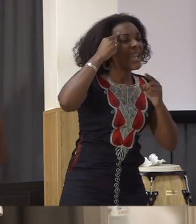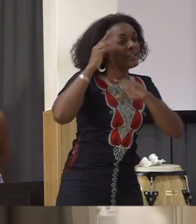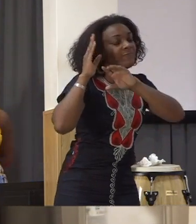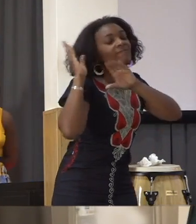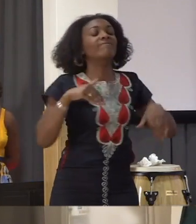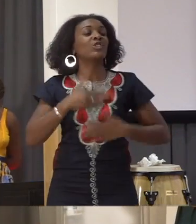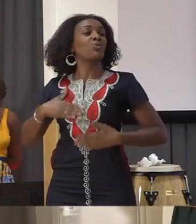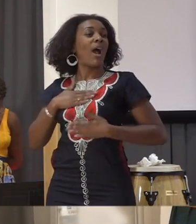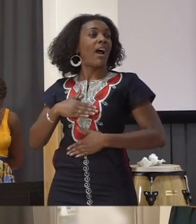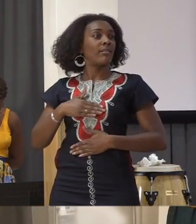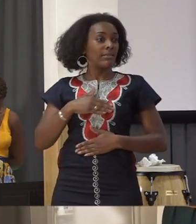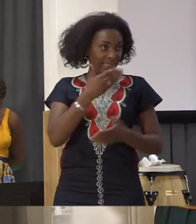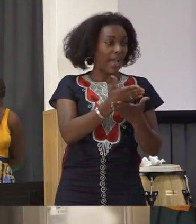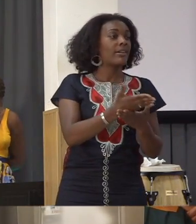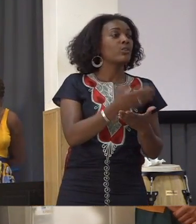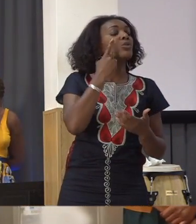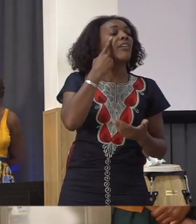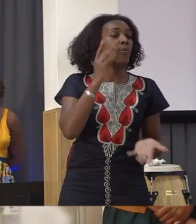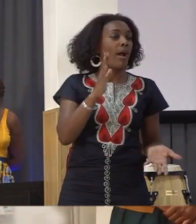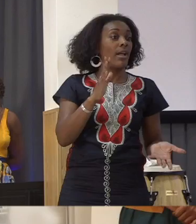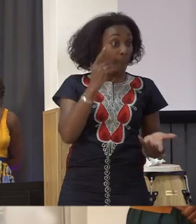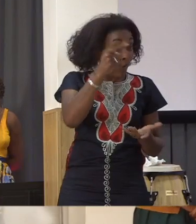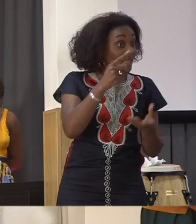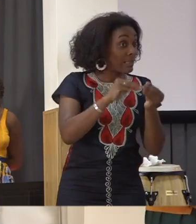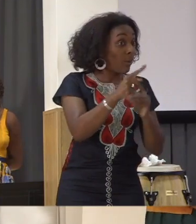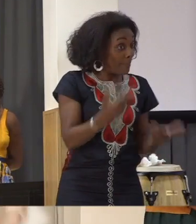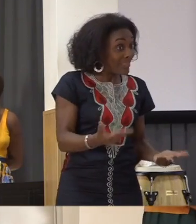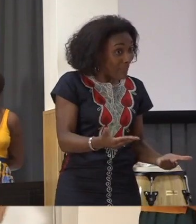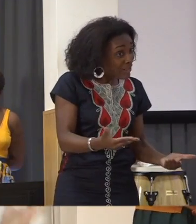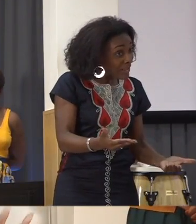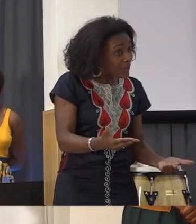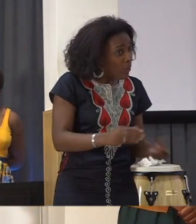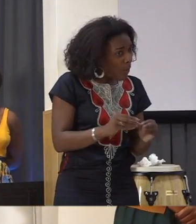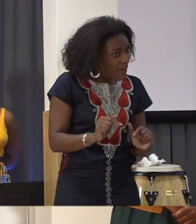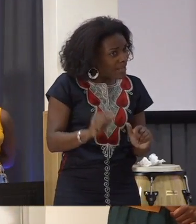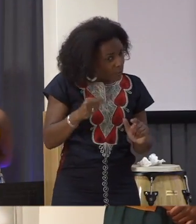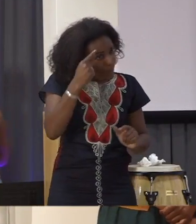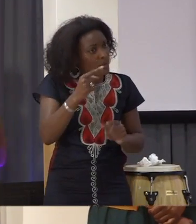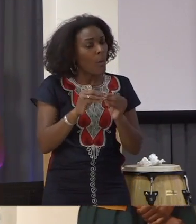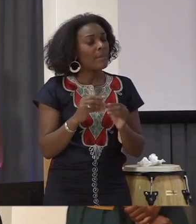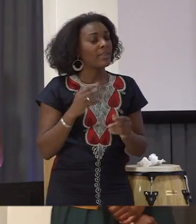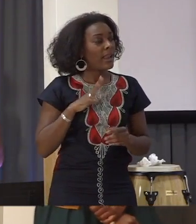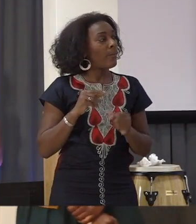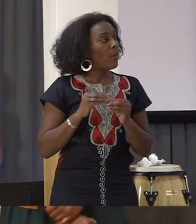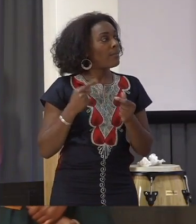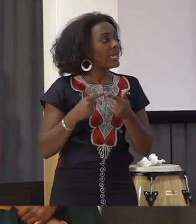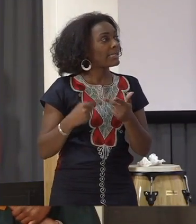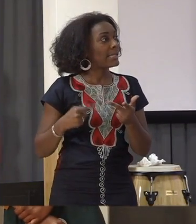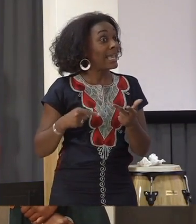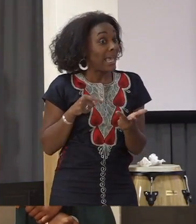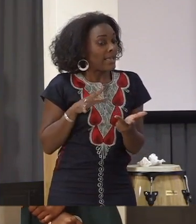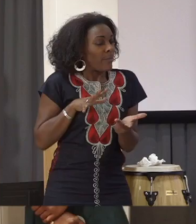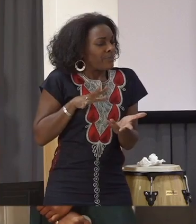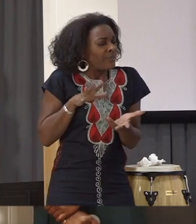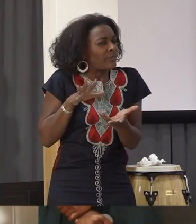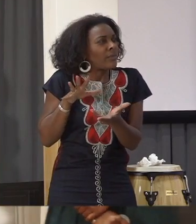veut régler dans ta vie. Pense à tes difficultés maintenant qu'elles soient devant tes yeux. Et commence à